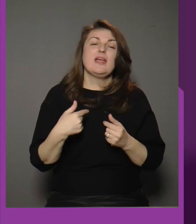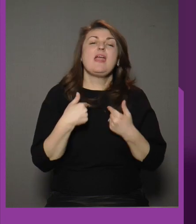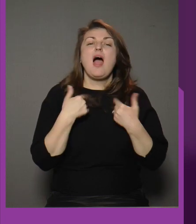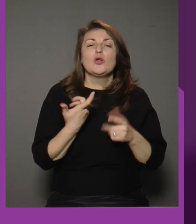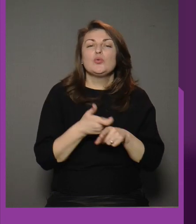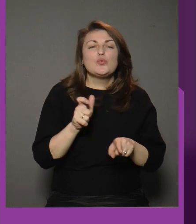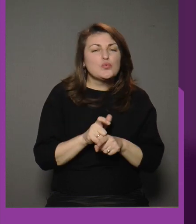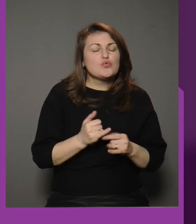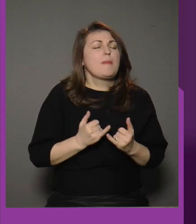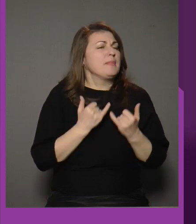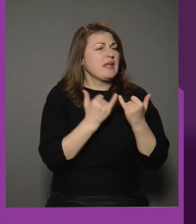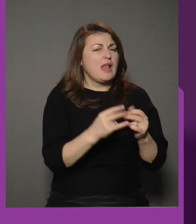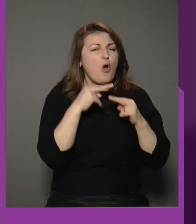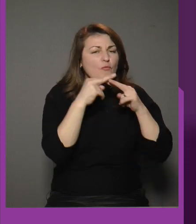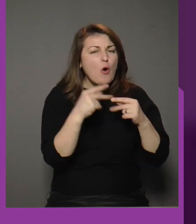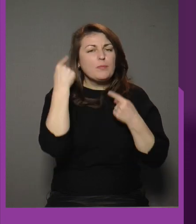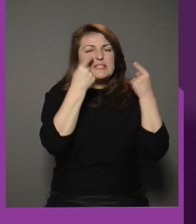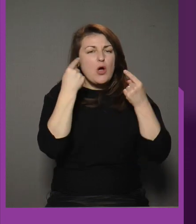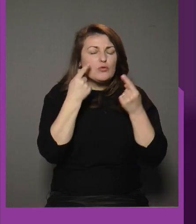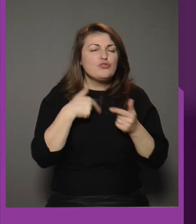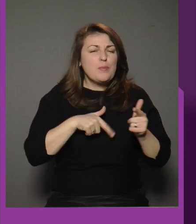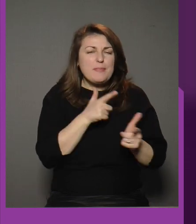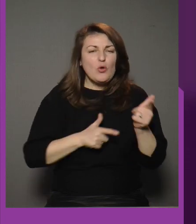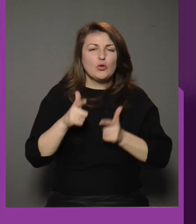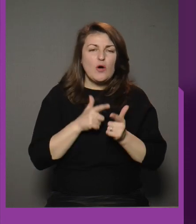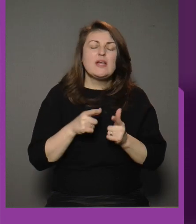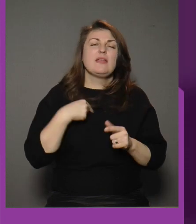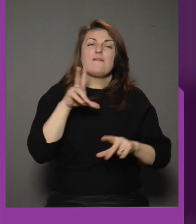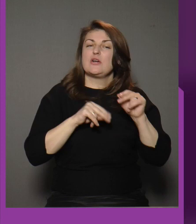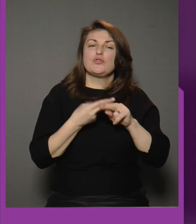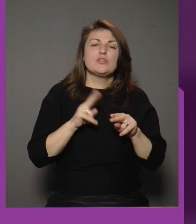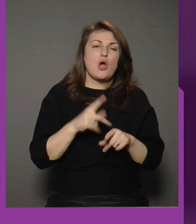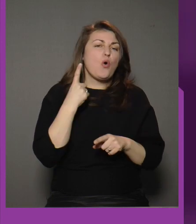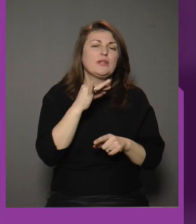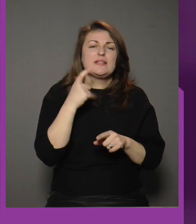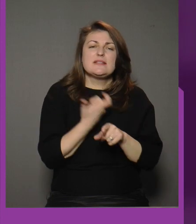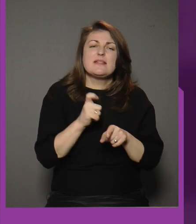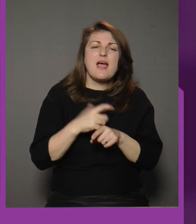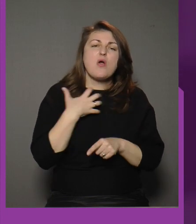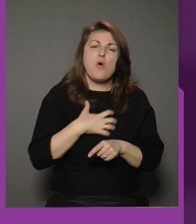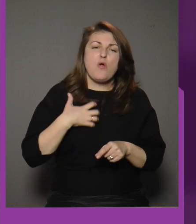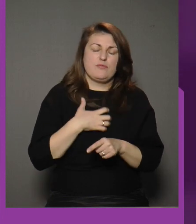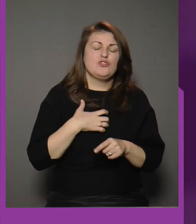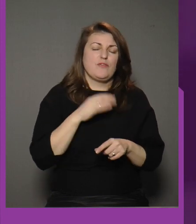дуже приділяю увагу психологічній підготовці. Я вважаю, що це один із найголовніших факторів підготовки